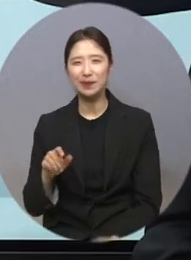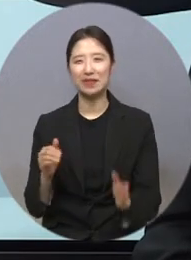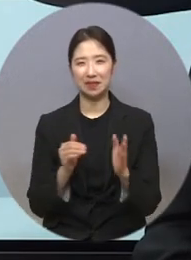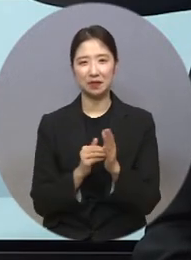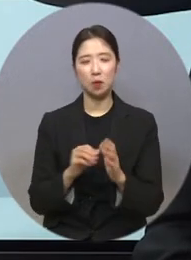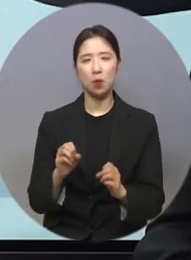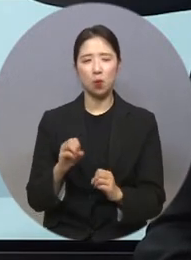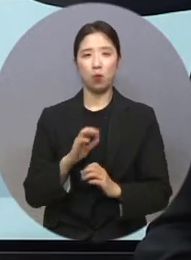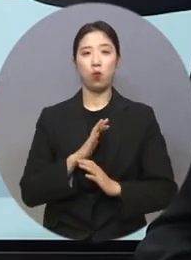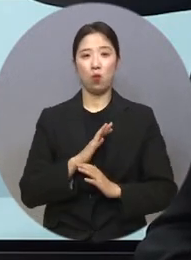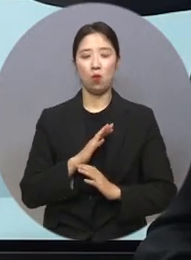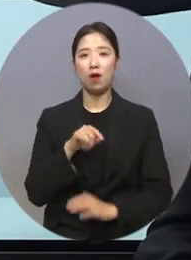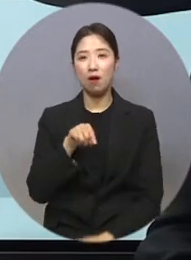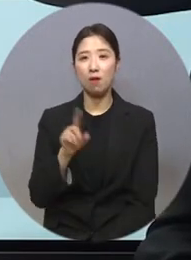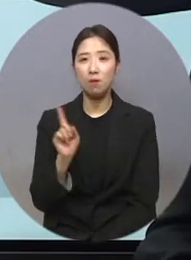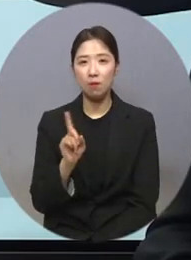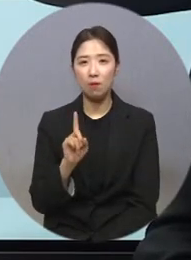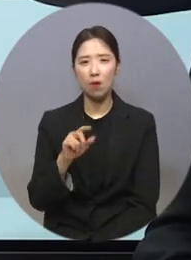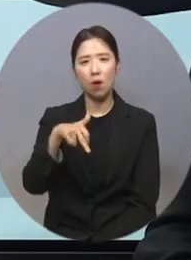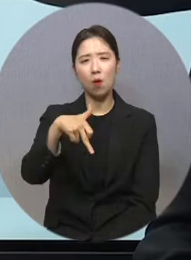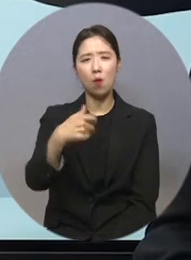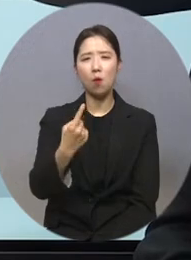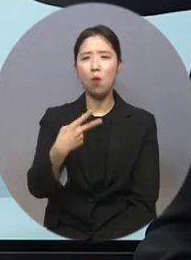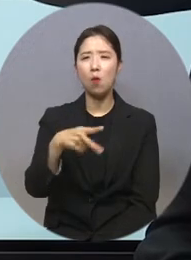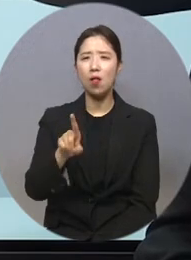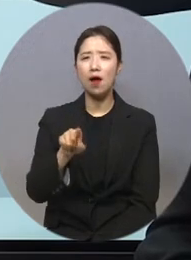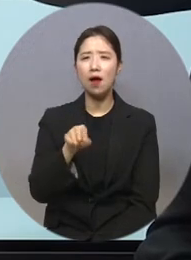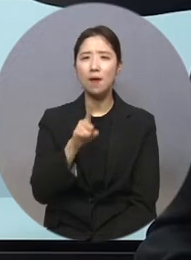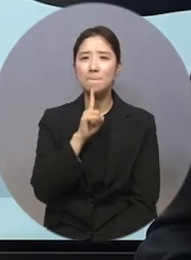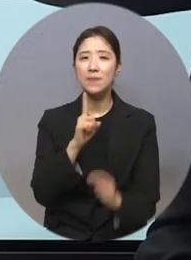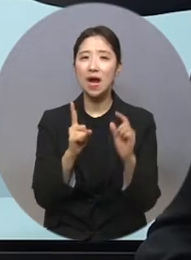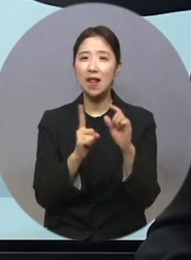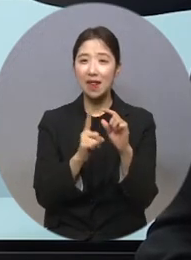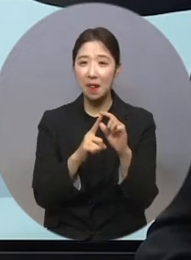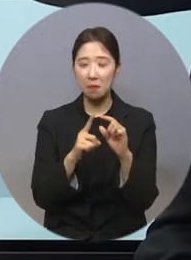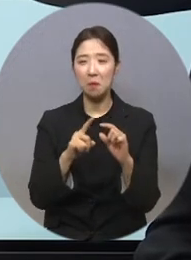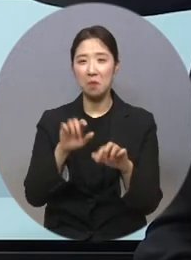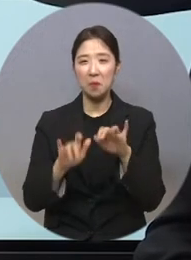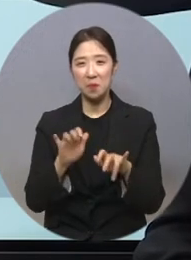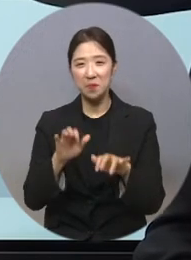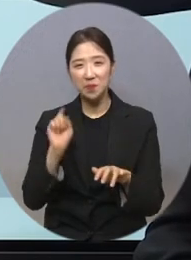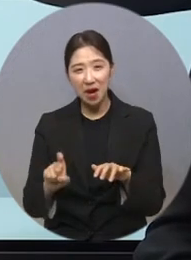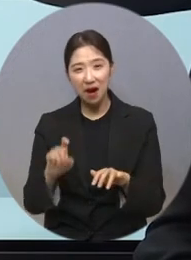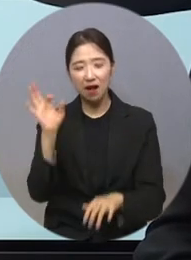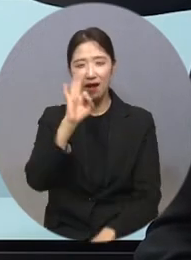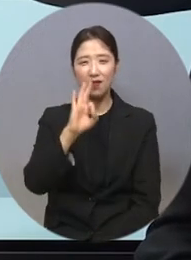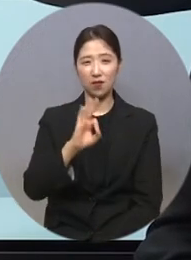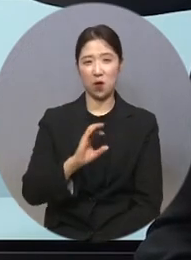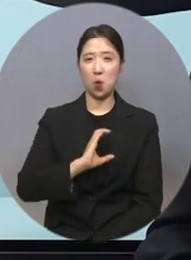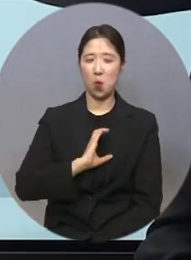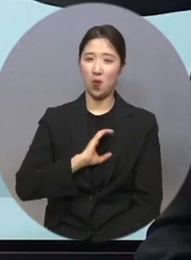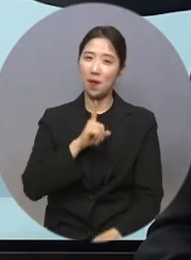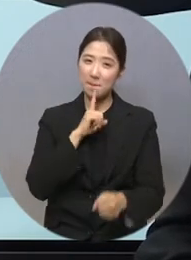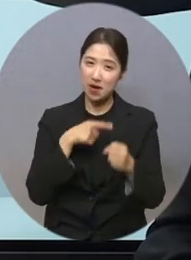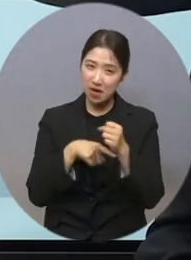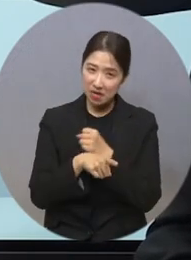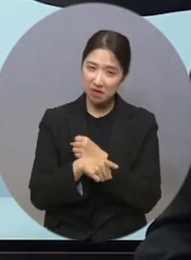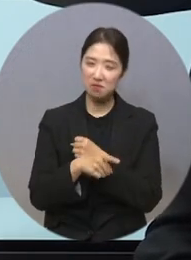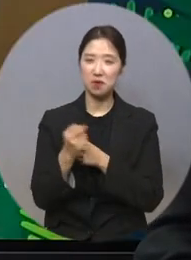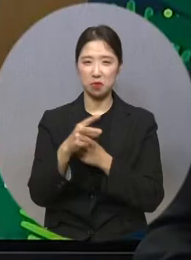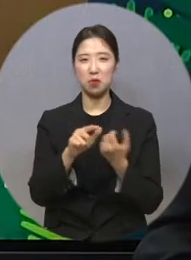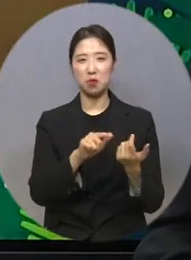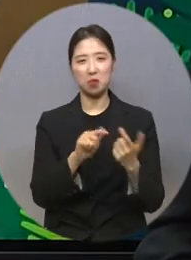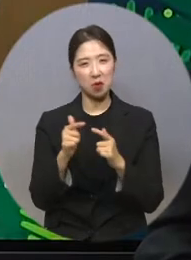약간 놀라운 점이 있었어요. 그래서 코다란 단어로 검색을 하면 기본적으로 코다에 대한 정의라든가